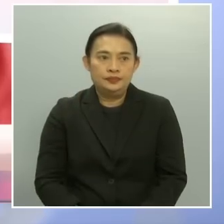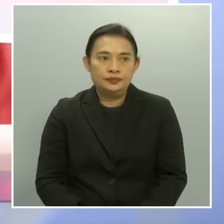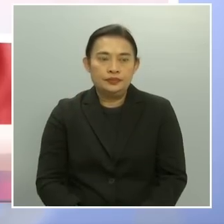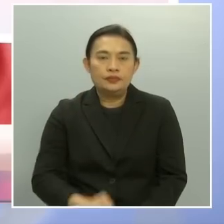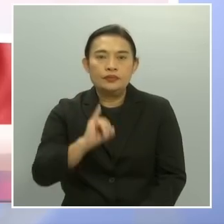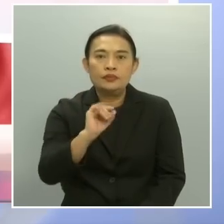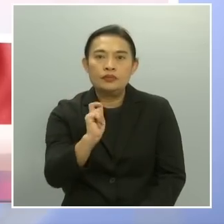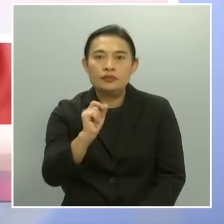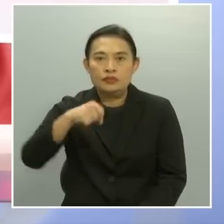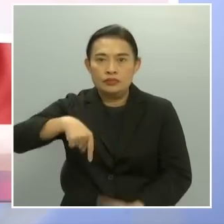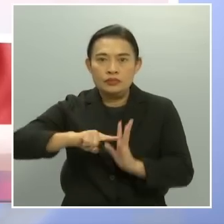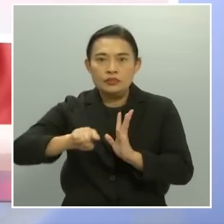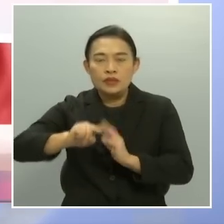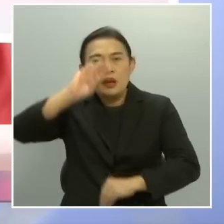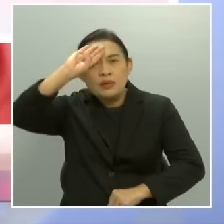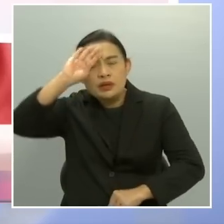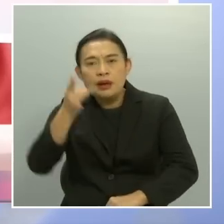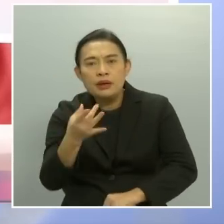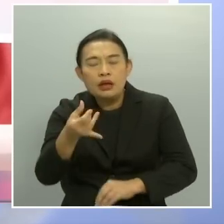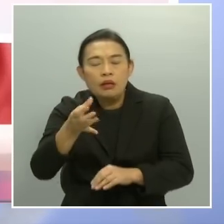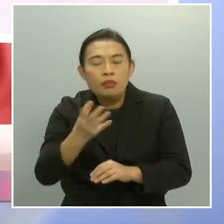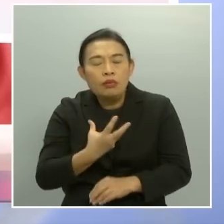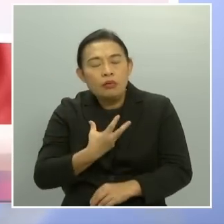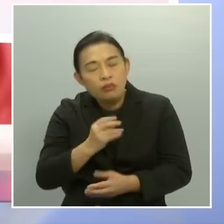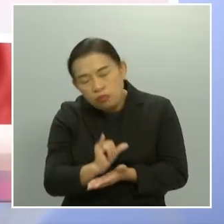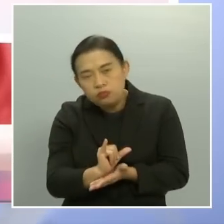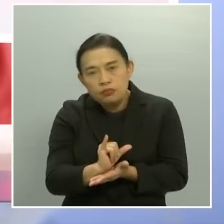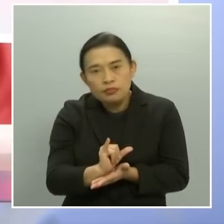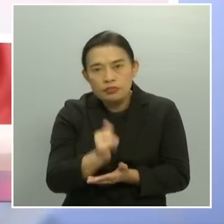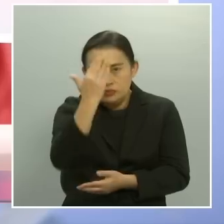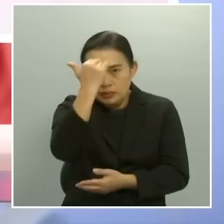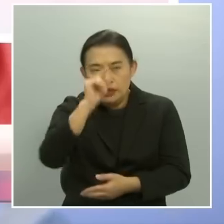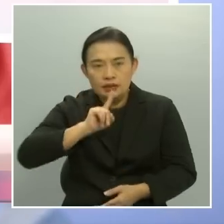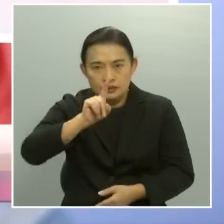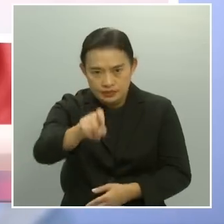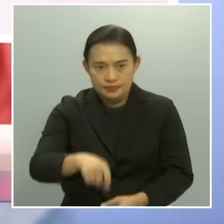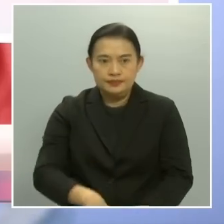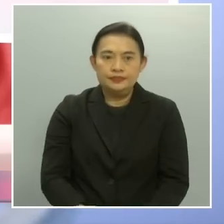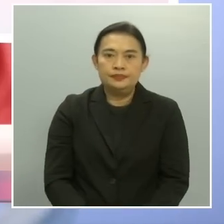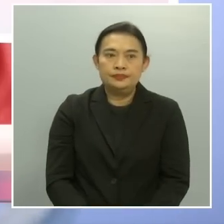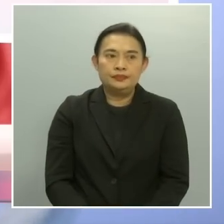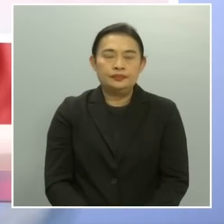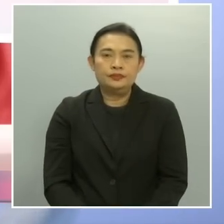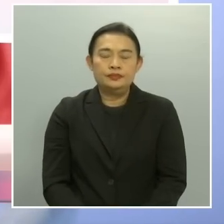แกไม่สบายดีแกเป็นอะไรที่แกวูบไปหรืออะไรยังไงฮะแล้วหัวใจเต้นอ่อนทำไมถึงเข้า ICU ครับ ค่ะ